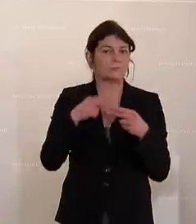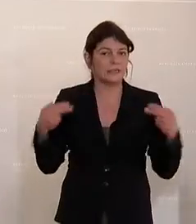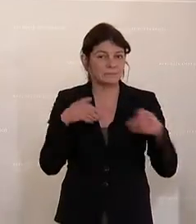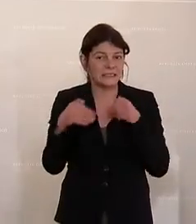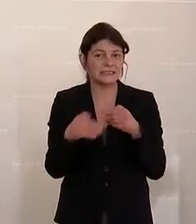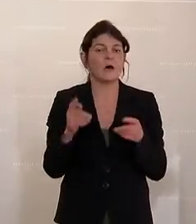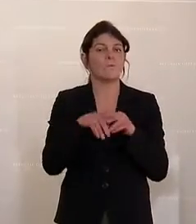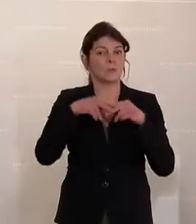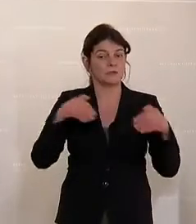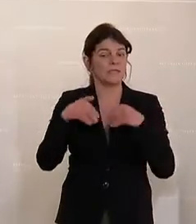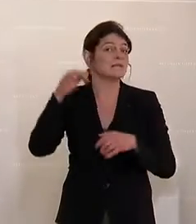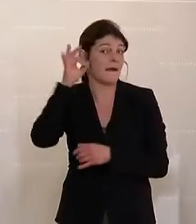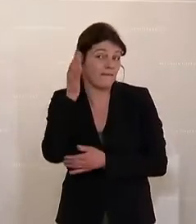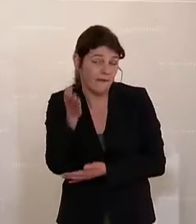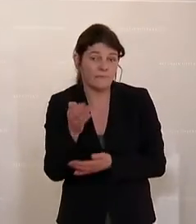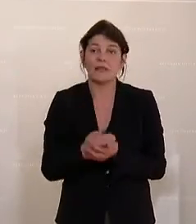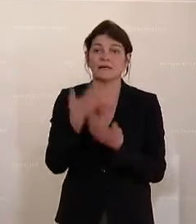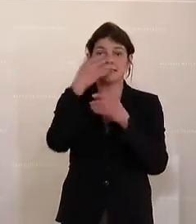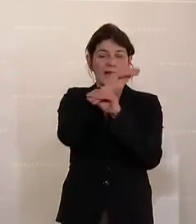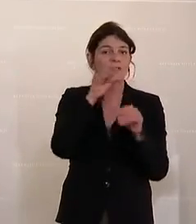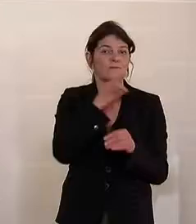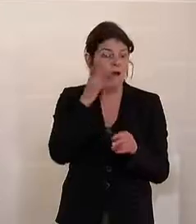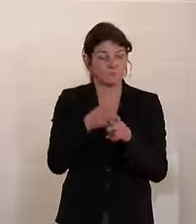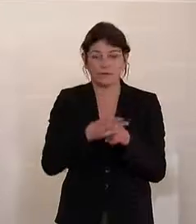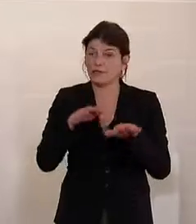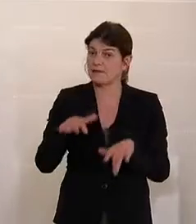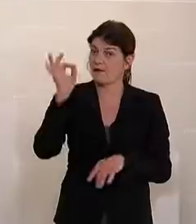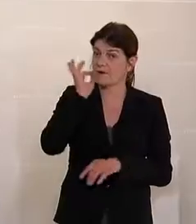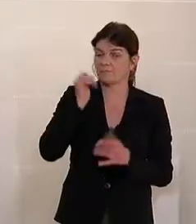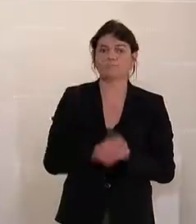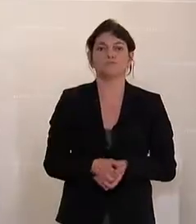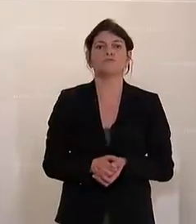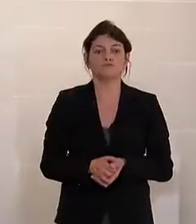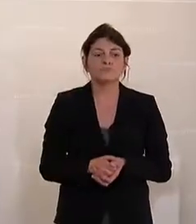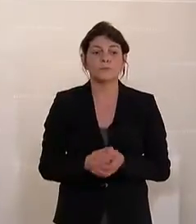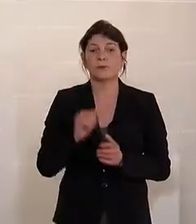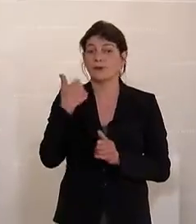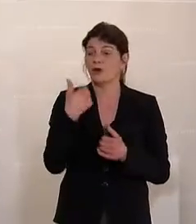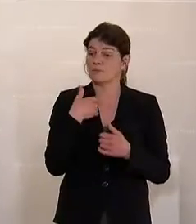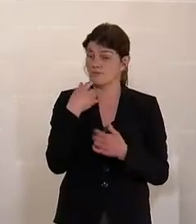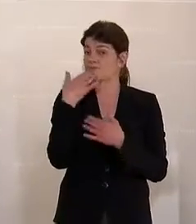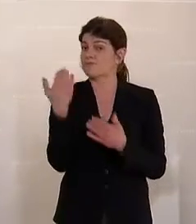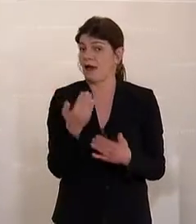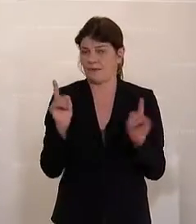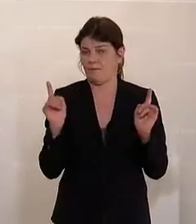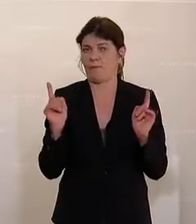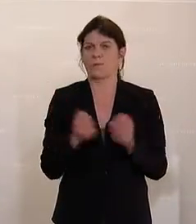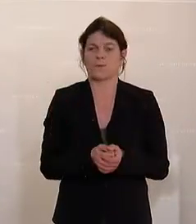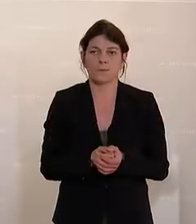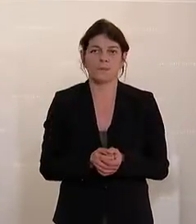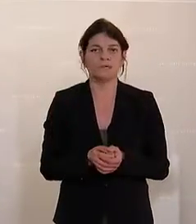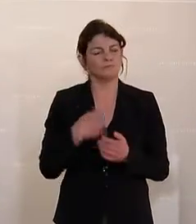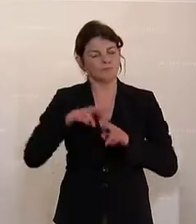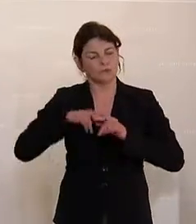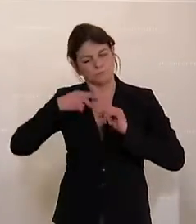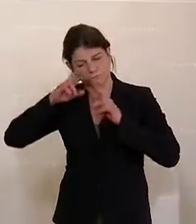Jetzt am Wort Eva Blimlinger von den Grünen. Staatssekretärin, zunächst gilt mein Dank, bevor ich mich näher dem öffentlichen